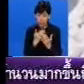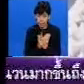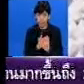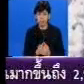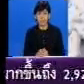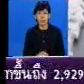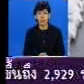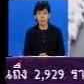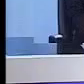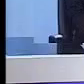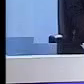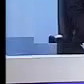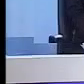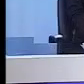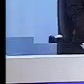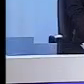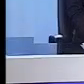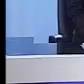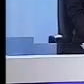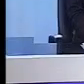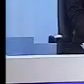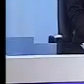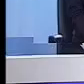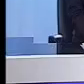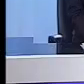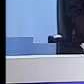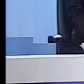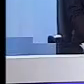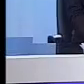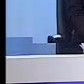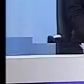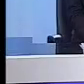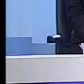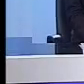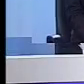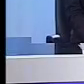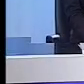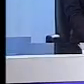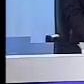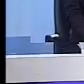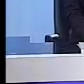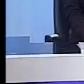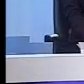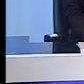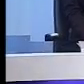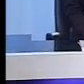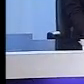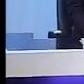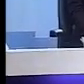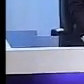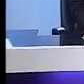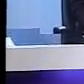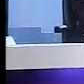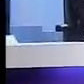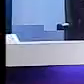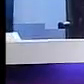ทนทั้งหมดคือข่าวภาคค่ำประจำวันนี้นะคะขอบพระคุณทุกท่านที่ติดตามรับชมคุณสิริรัตน์อานนท์ดิฉันกรองแก้วชัยกฤตและ